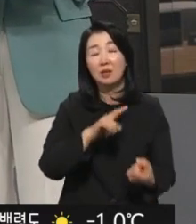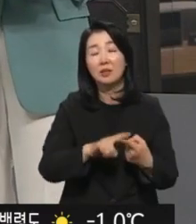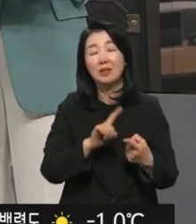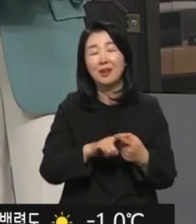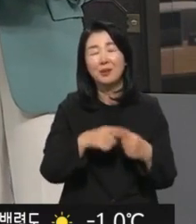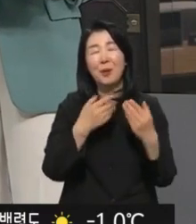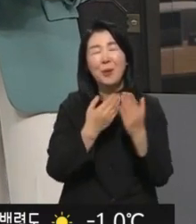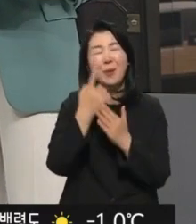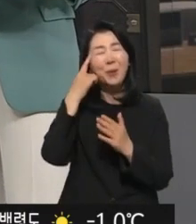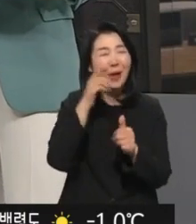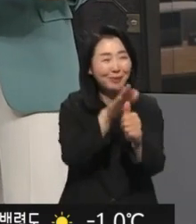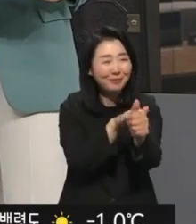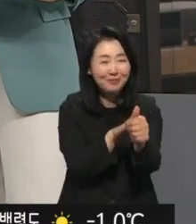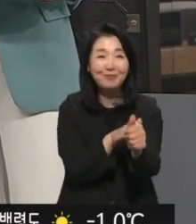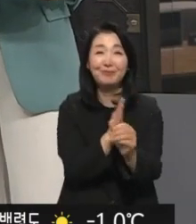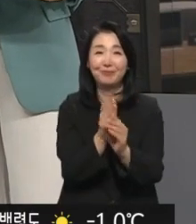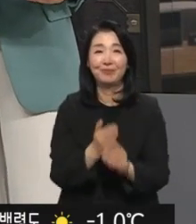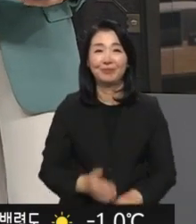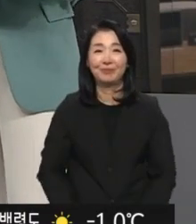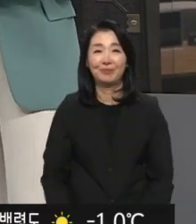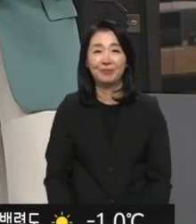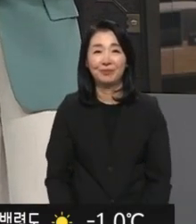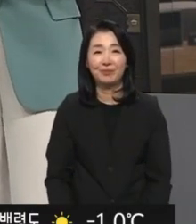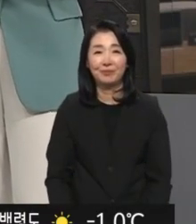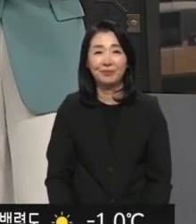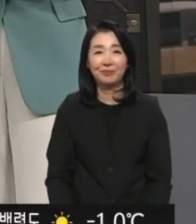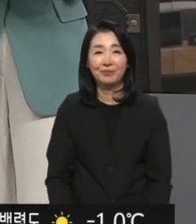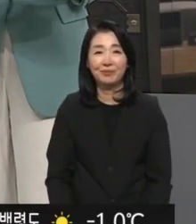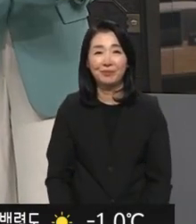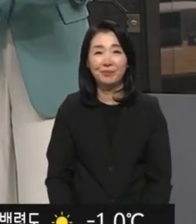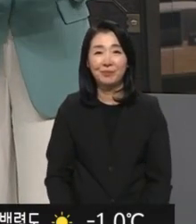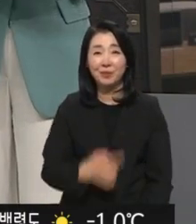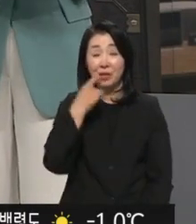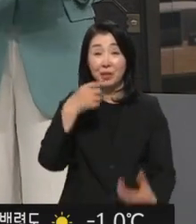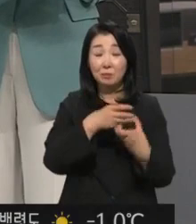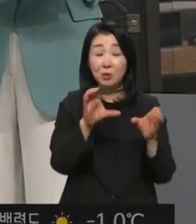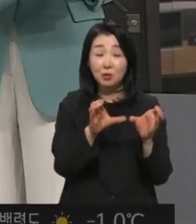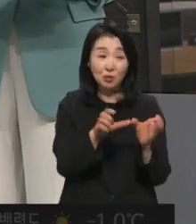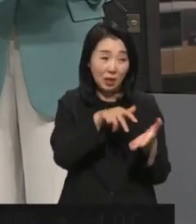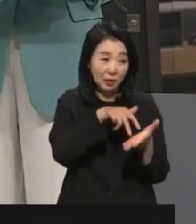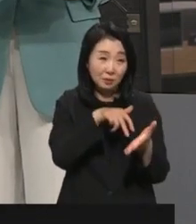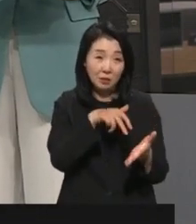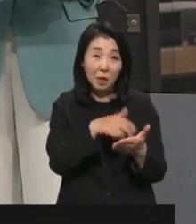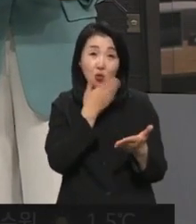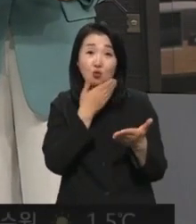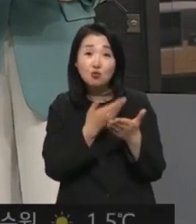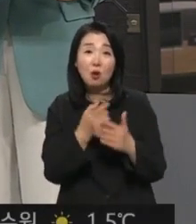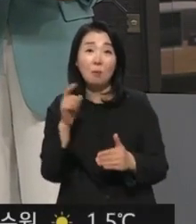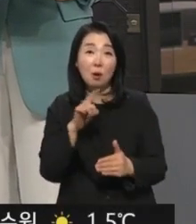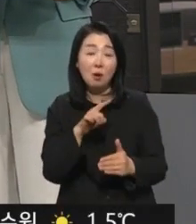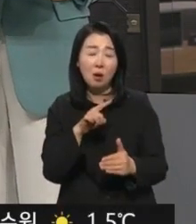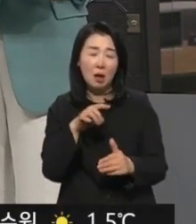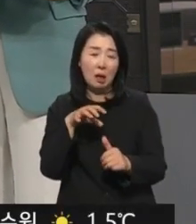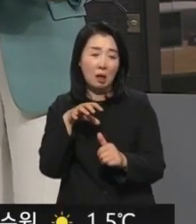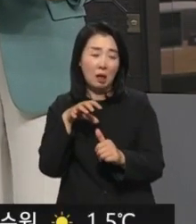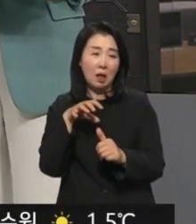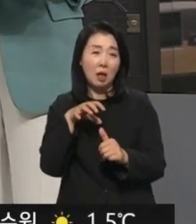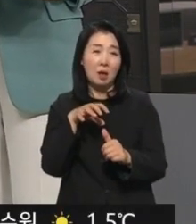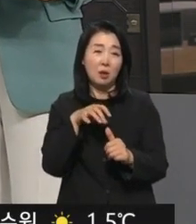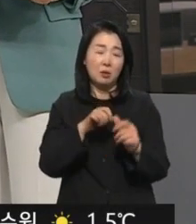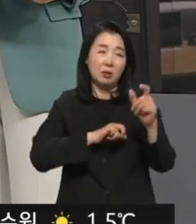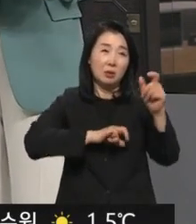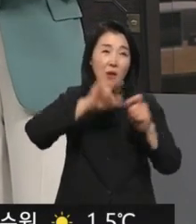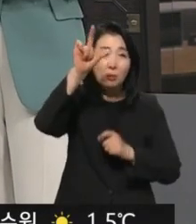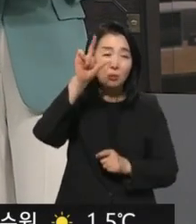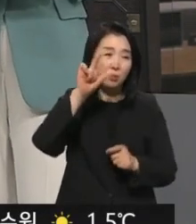표 단속에 나선 것으로 풀이가 되는데요. 이제 민주당 입장에서 쟁점은 압도적으로 부결이